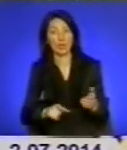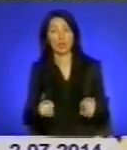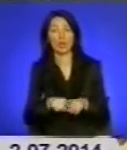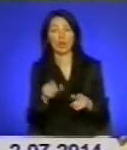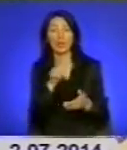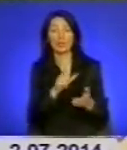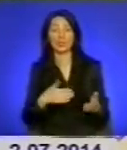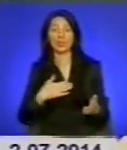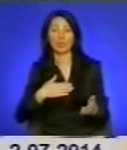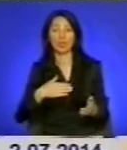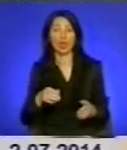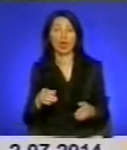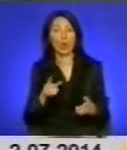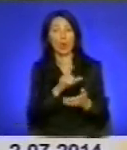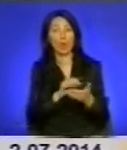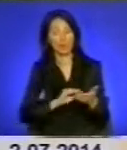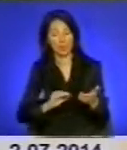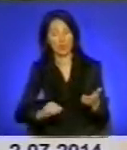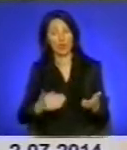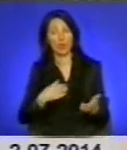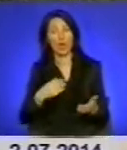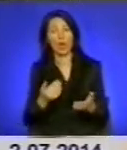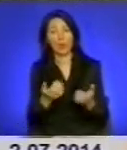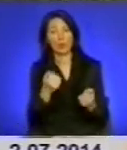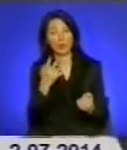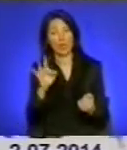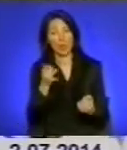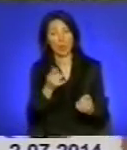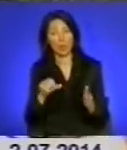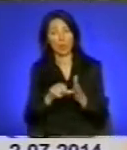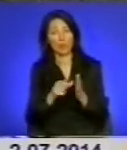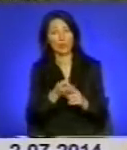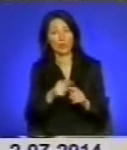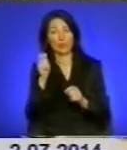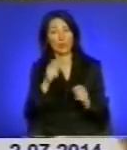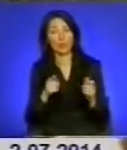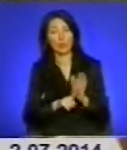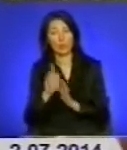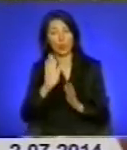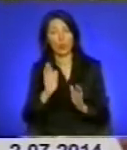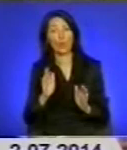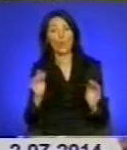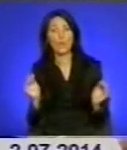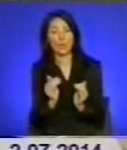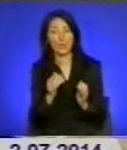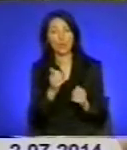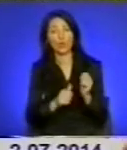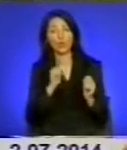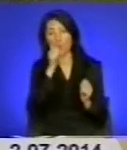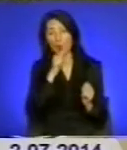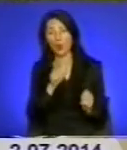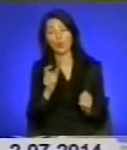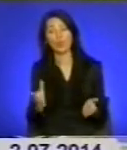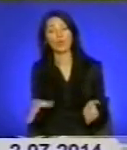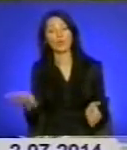четвертий раз беру тут участь у цьому у фестивалі Спочатку він був трошки менш такий широкий Але з кожним роком людей